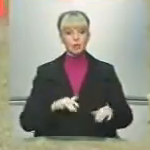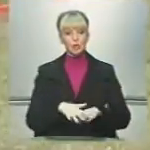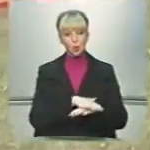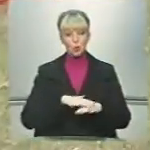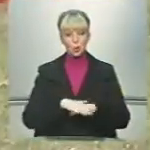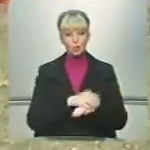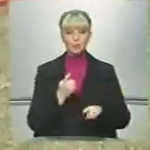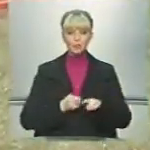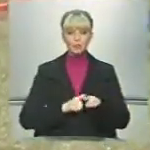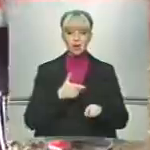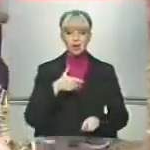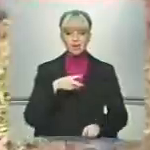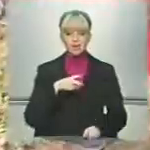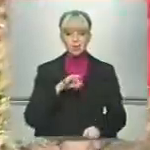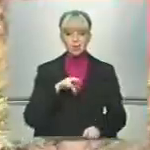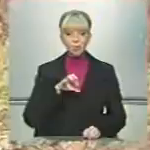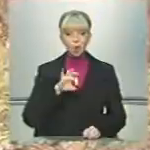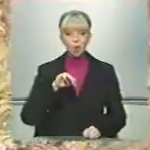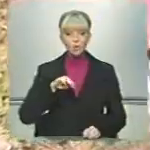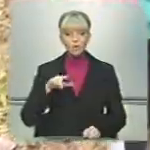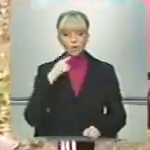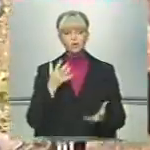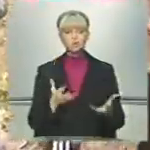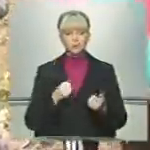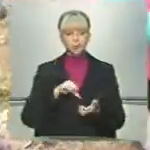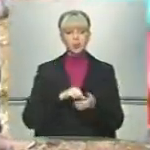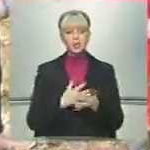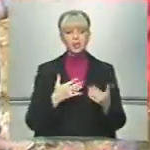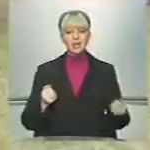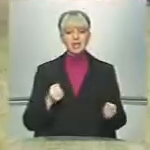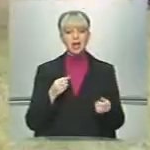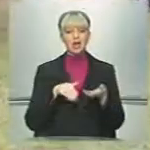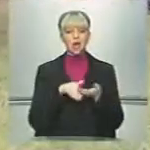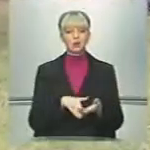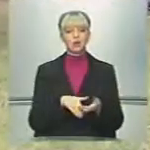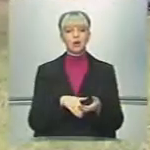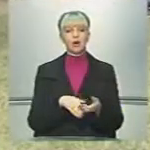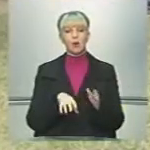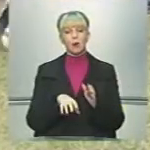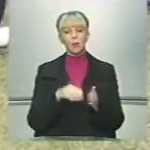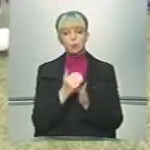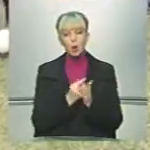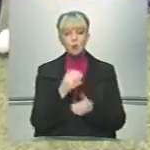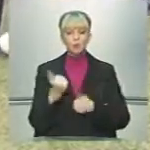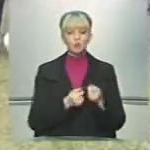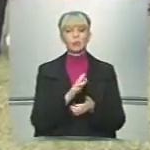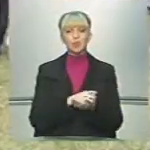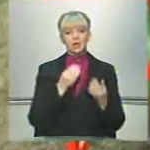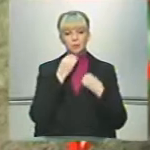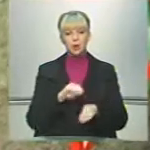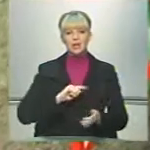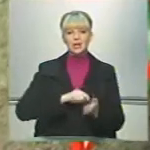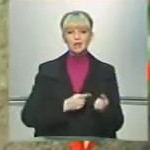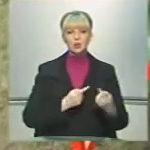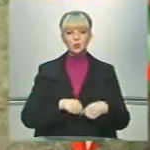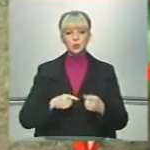громаді. Тому в Глибоцькій ОТГ кажуть, що братимуть участь у різних грантових програмах та конкурсах, аби й надалі покращувати